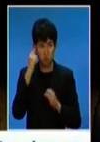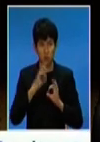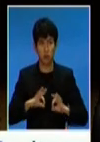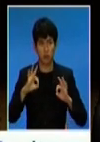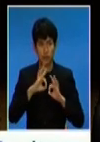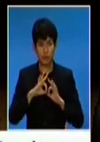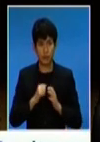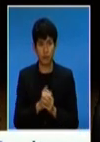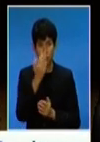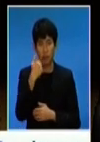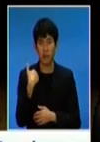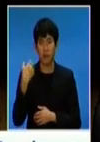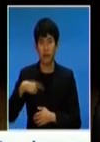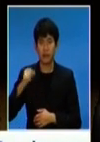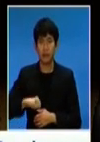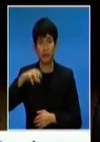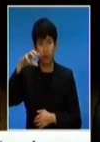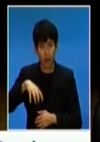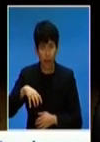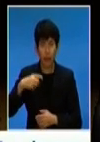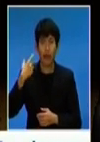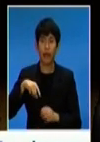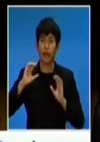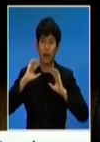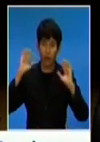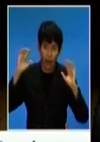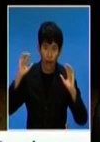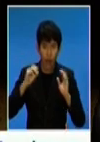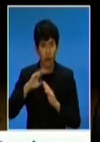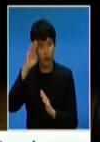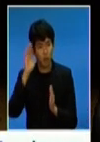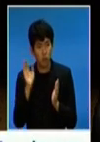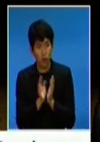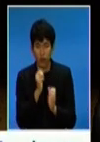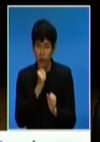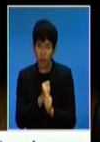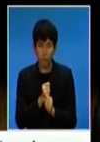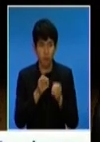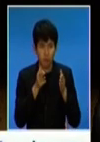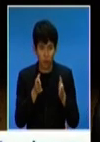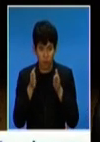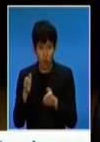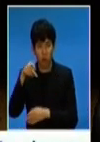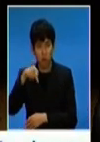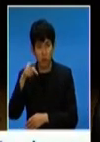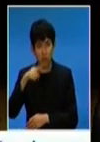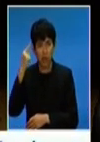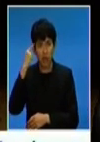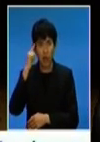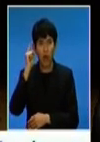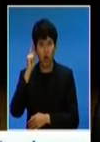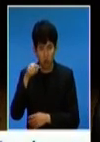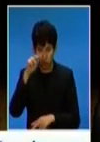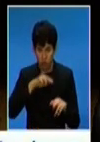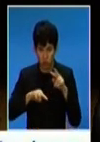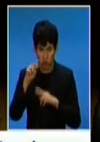มีศาลจราจรมีอัยการจราจรมีตำรวจที่ทำคดีจราจรเป็นการเฉพาะจะต้องมากวดขันวินัยจรา